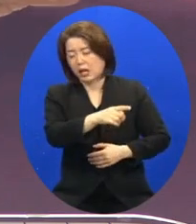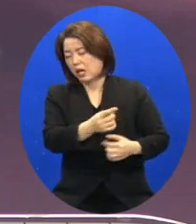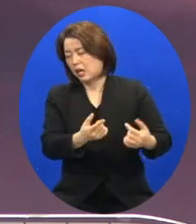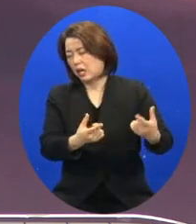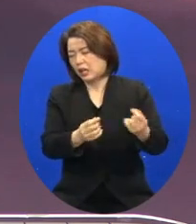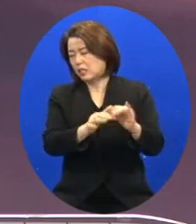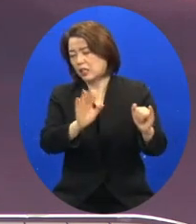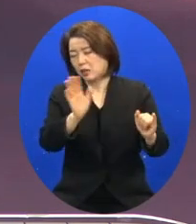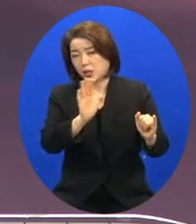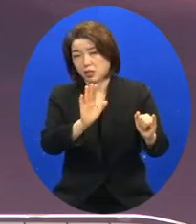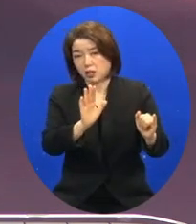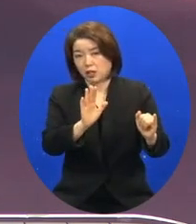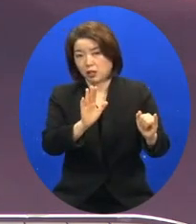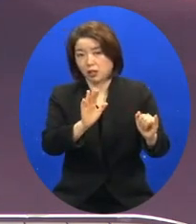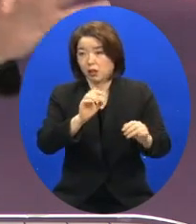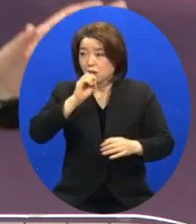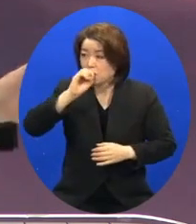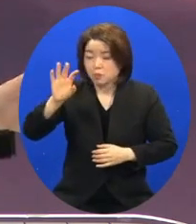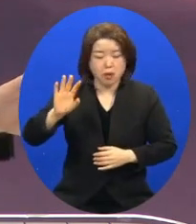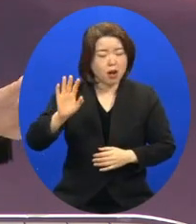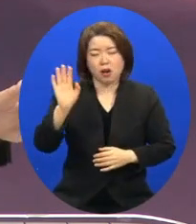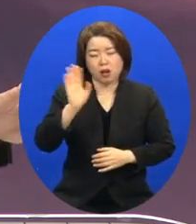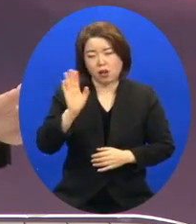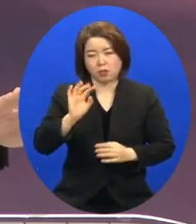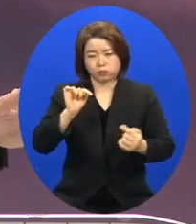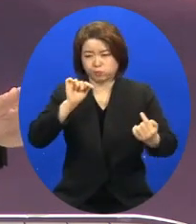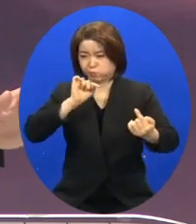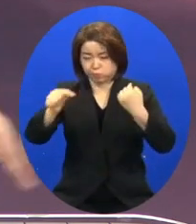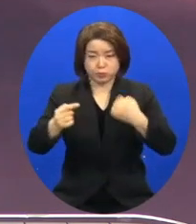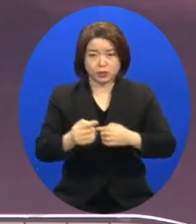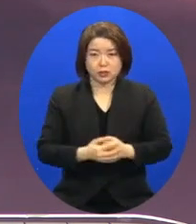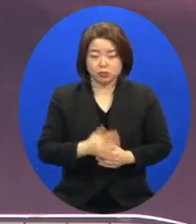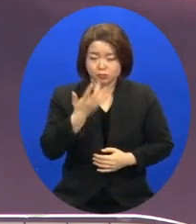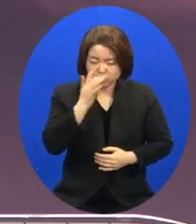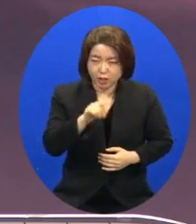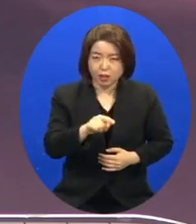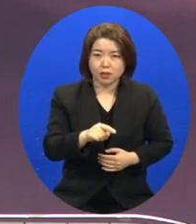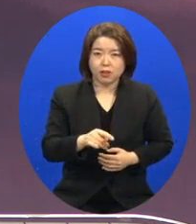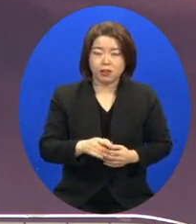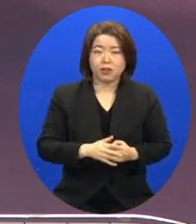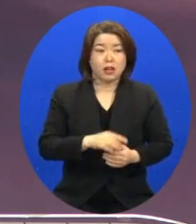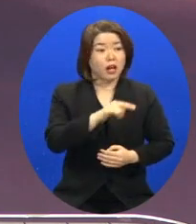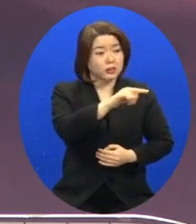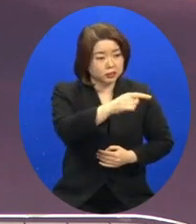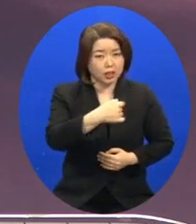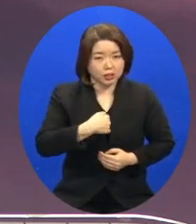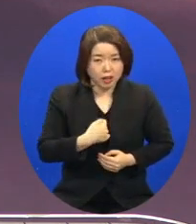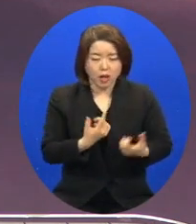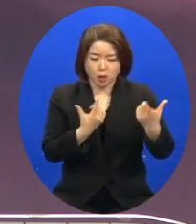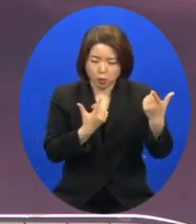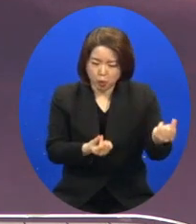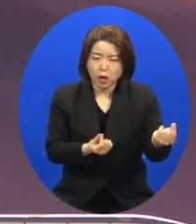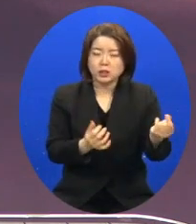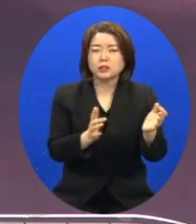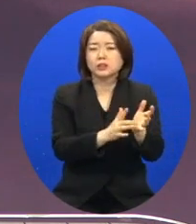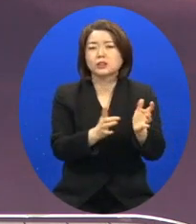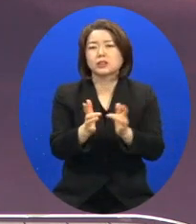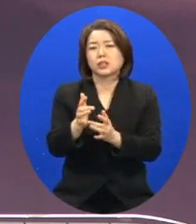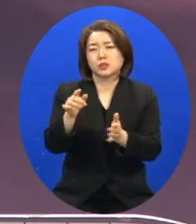사람 아니에요. 말이 안 통합니다. 그 사람이나 나나 다 예수 믿는